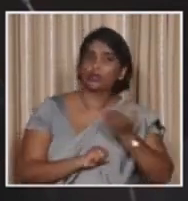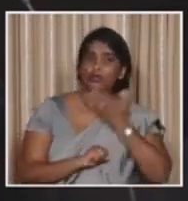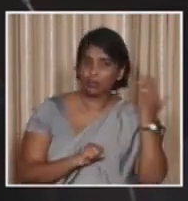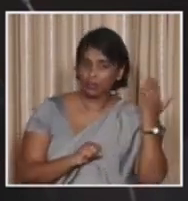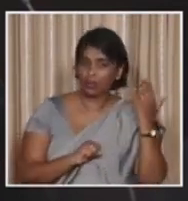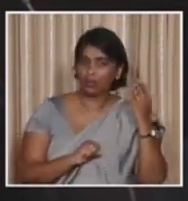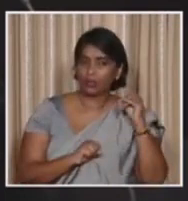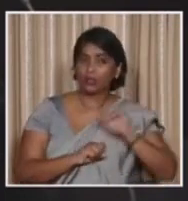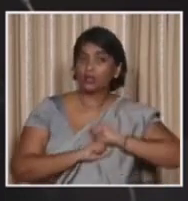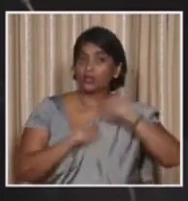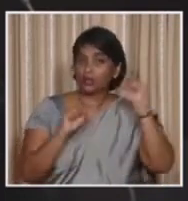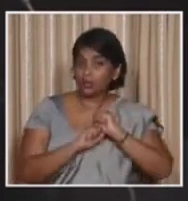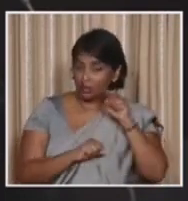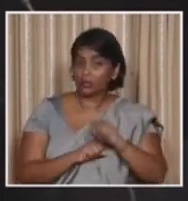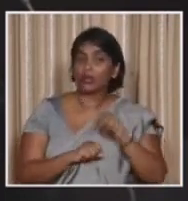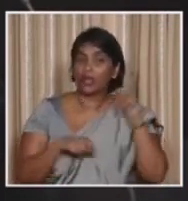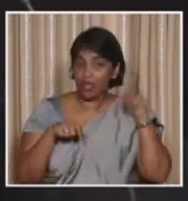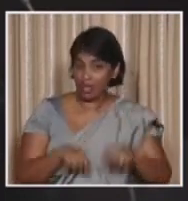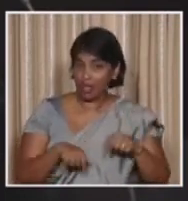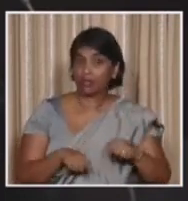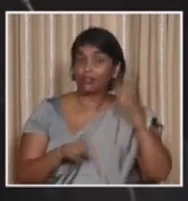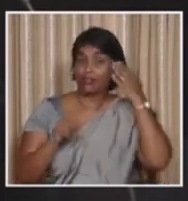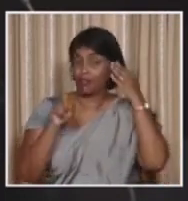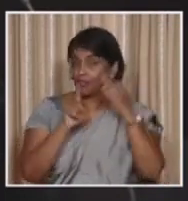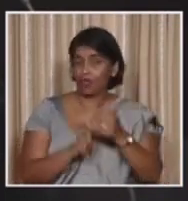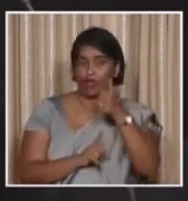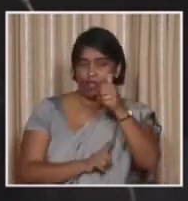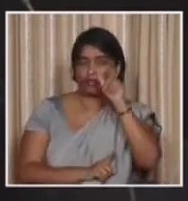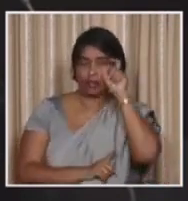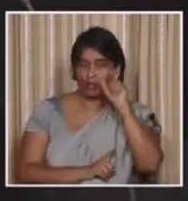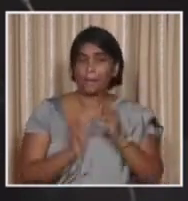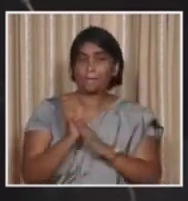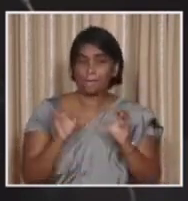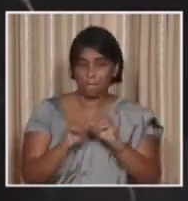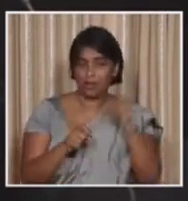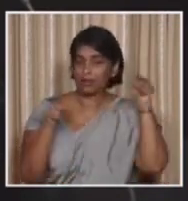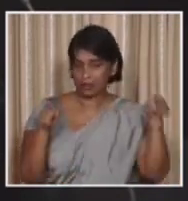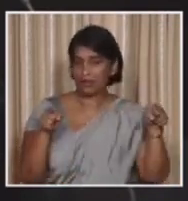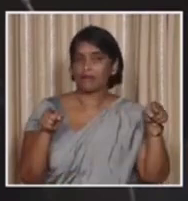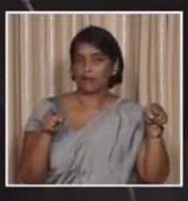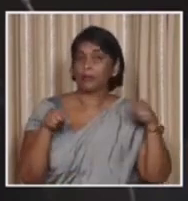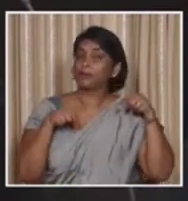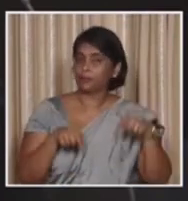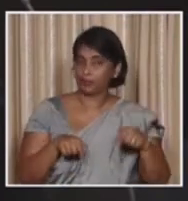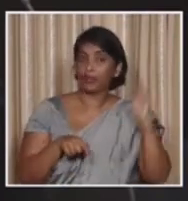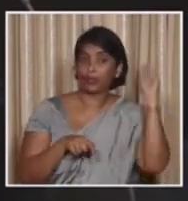පුළුවන්. උද්ඝෝෂණය කරනකොට අද ඒ සිද්ධිය හොඳට බලන්න. මාධ්‍යවේදීන් හිටියා මා